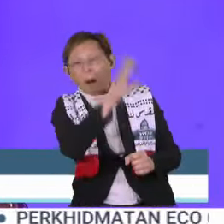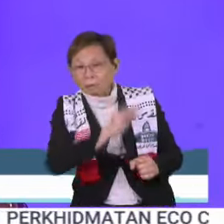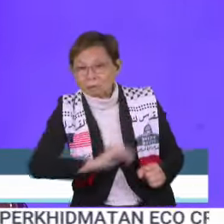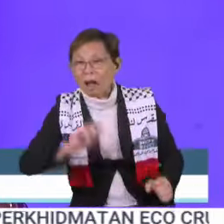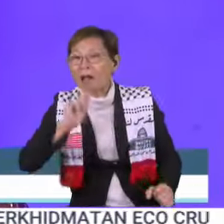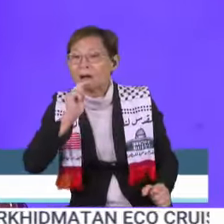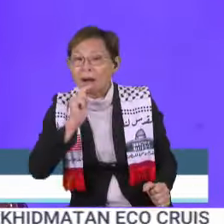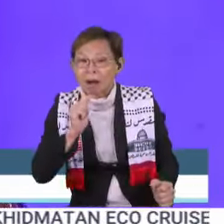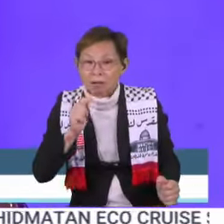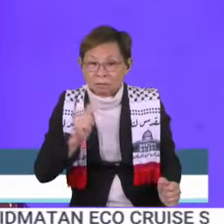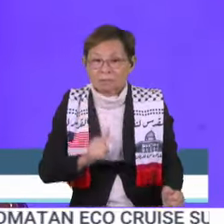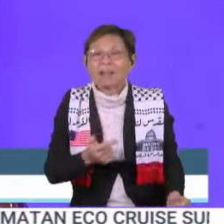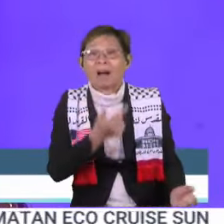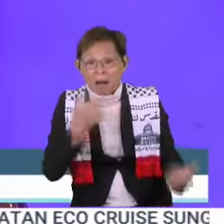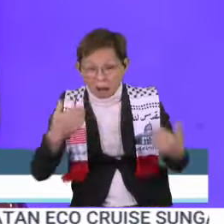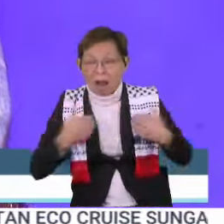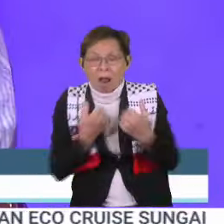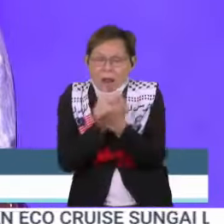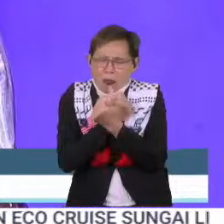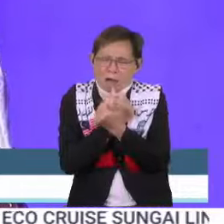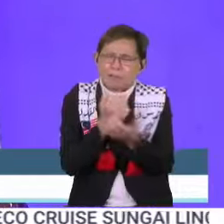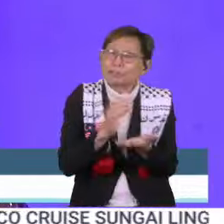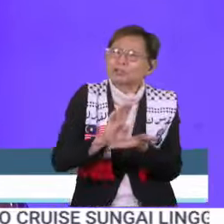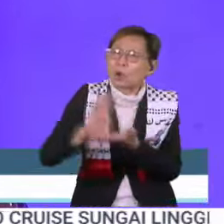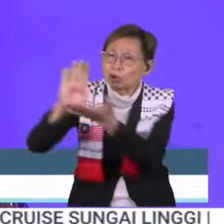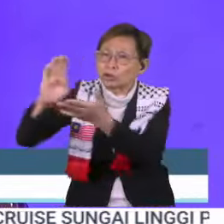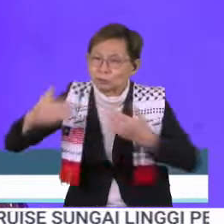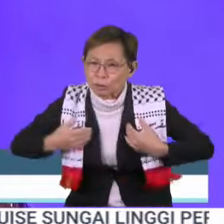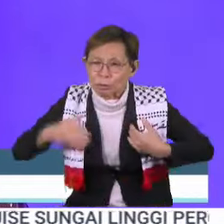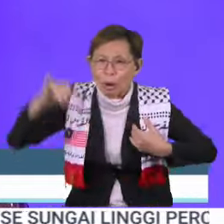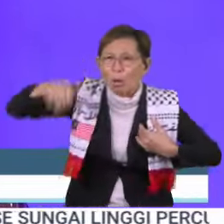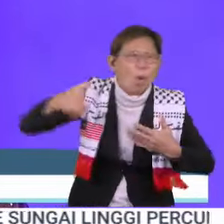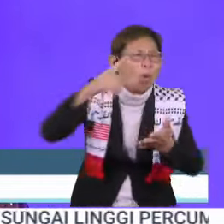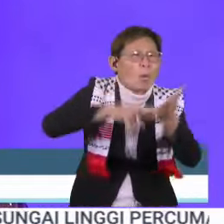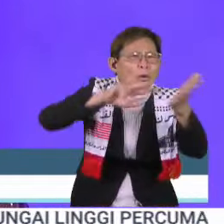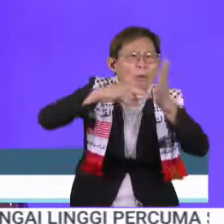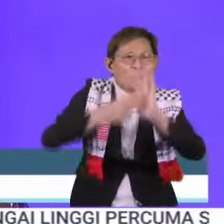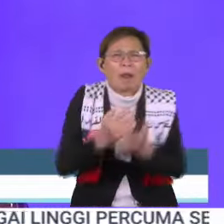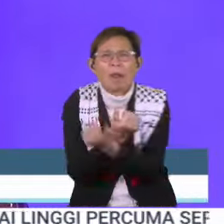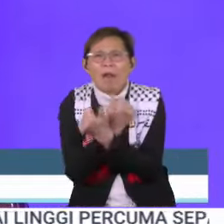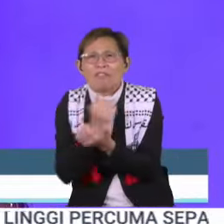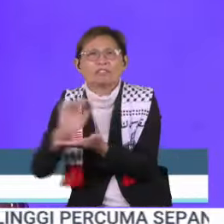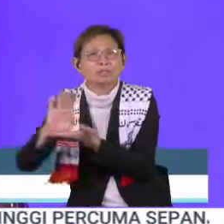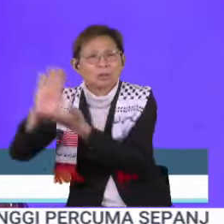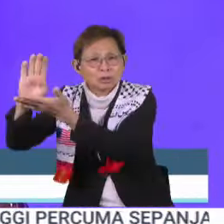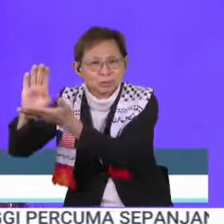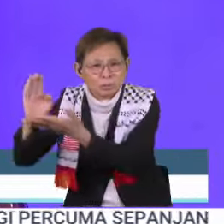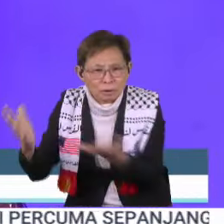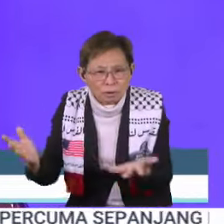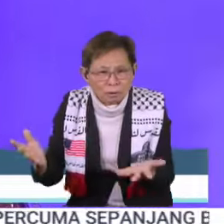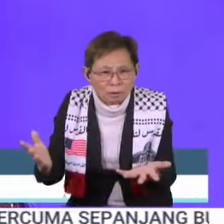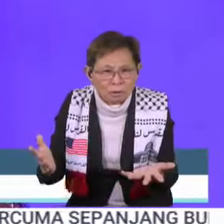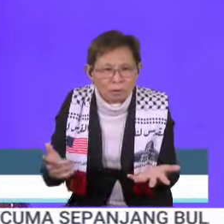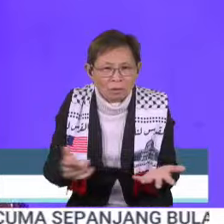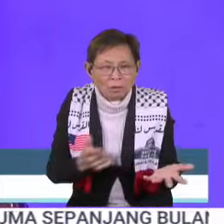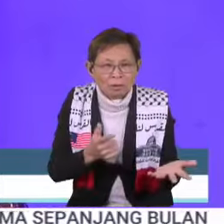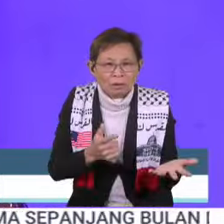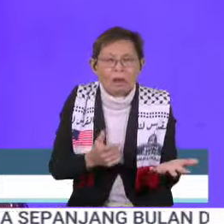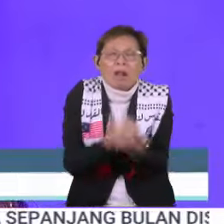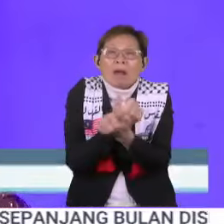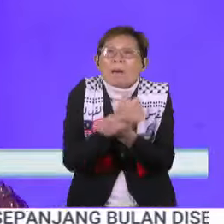for scholarship. Yes. What do you mean by love for scholarship? You love